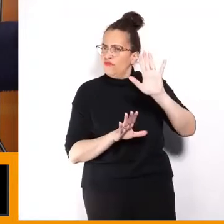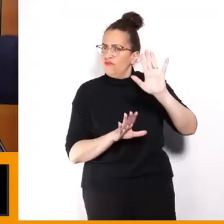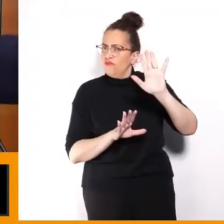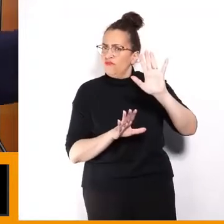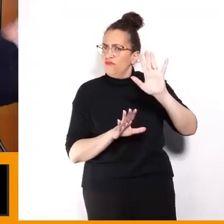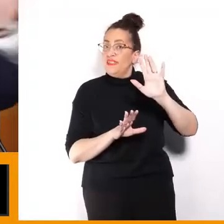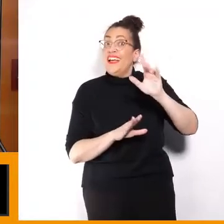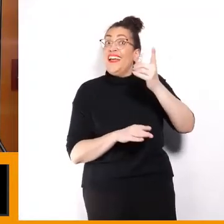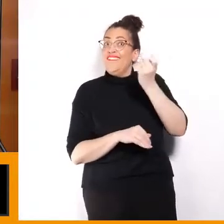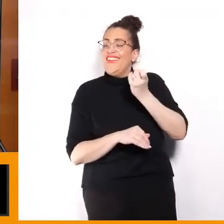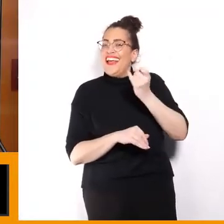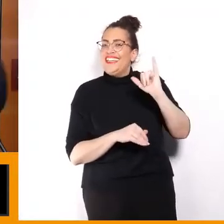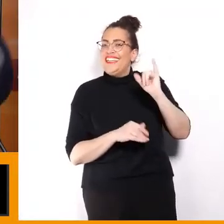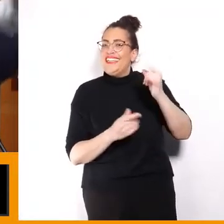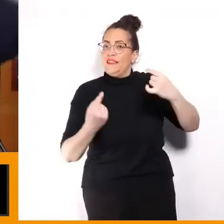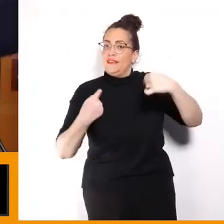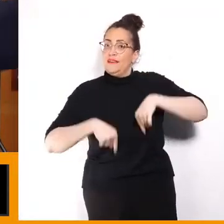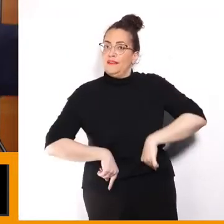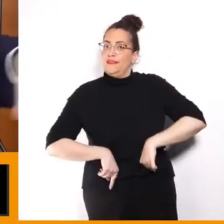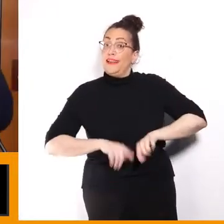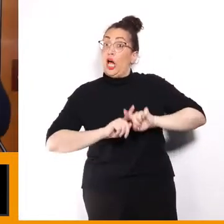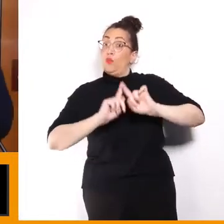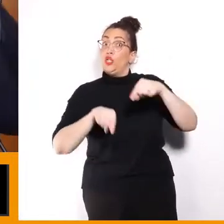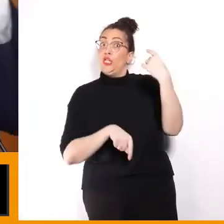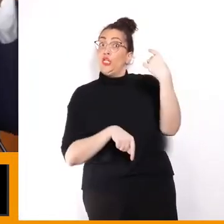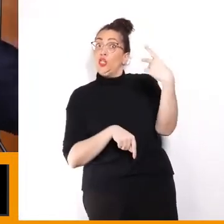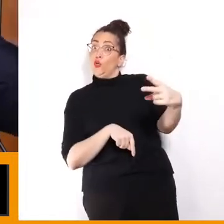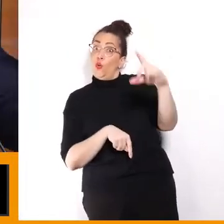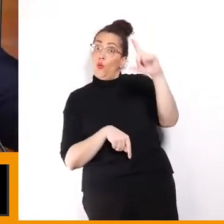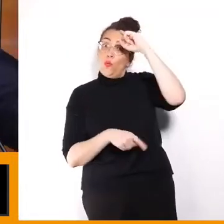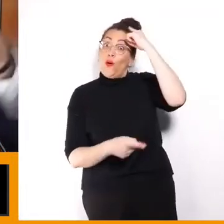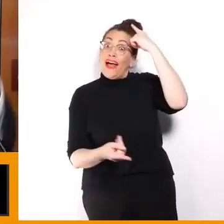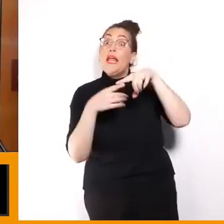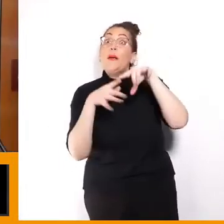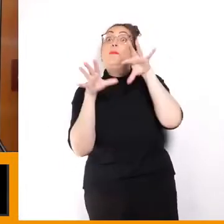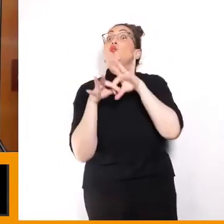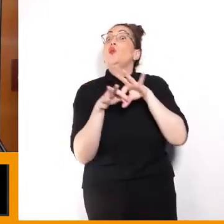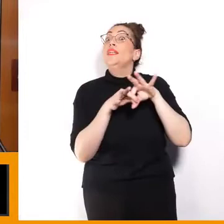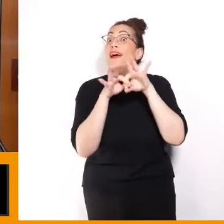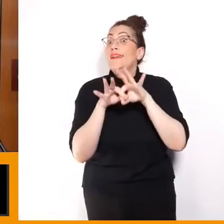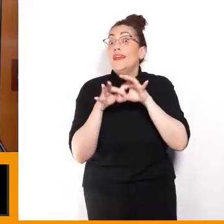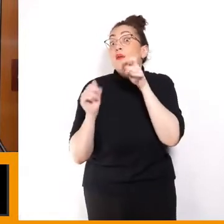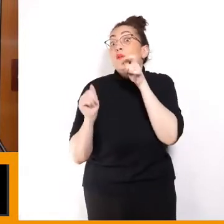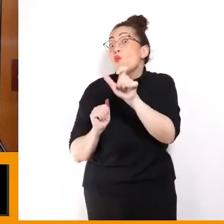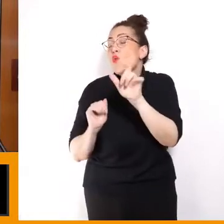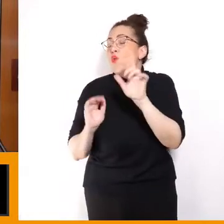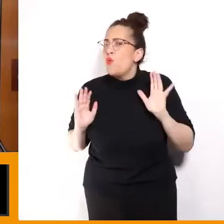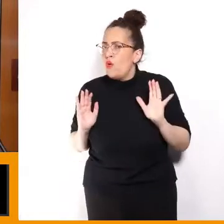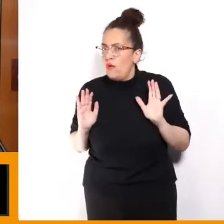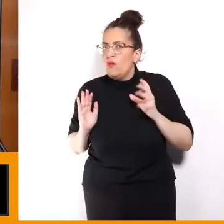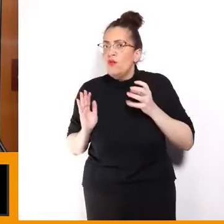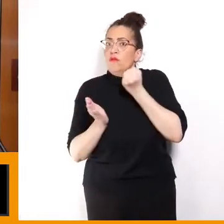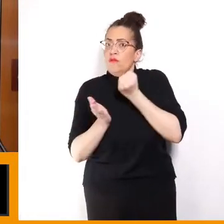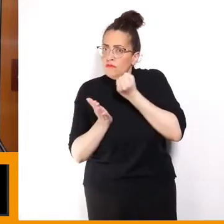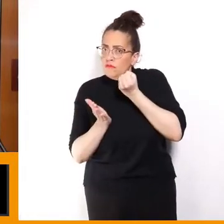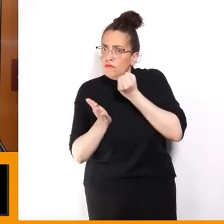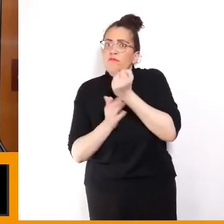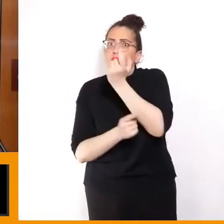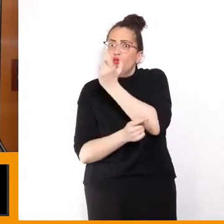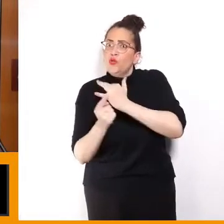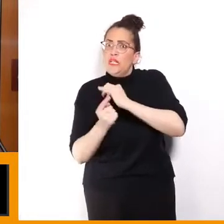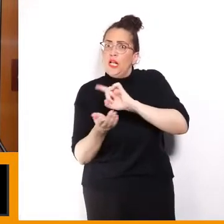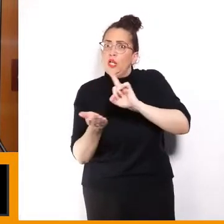budget de l'État, au titre de la solidarité, je dirais, en matière de minima social. Et donc, on est dans cette démarche-là, parce que simplement la